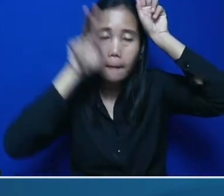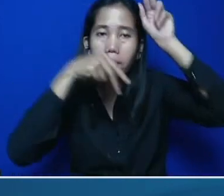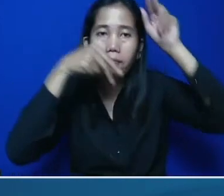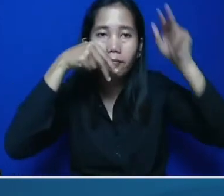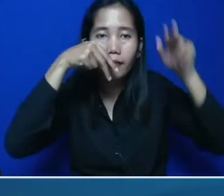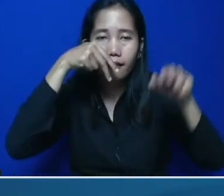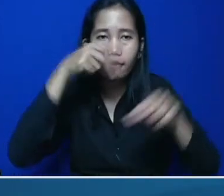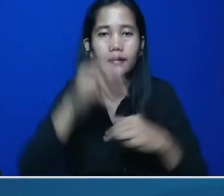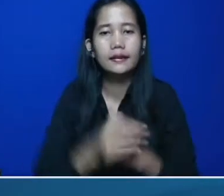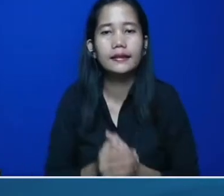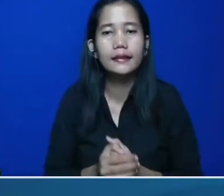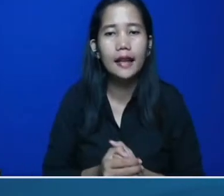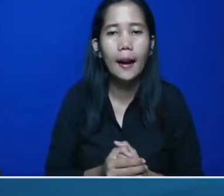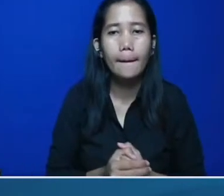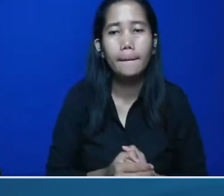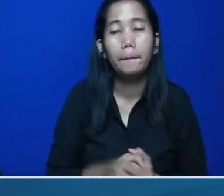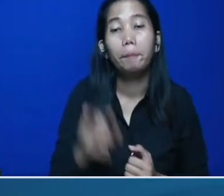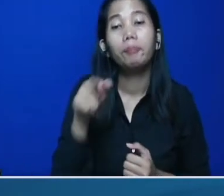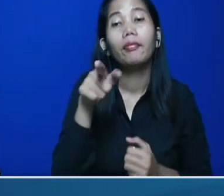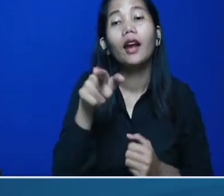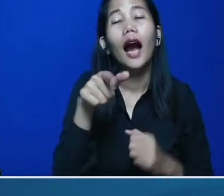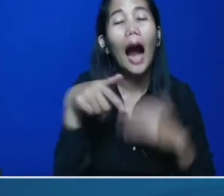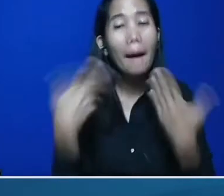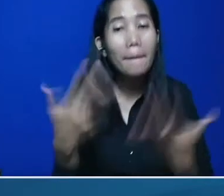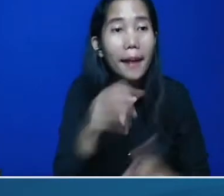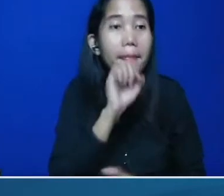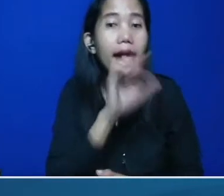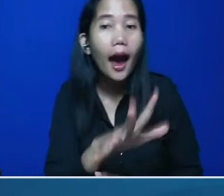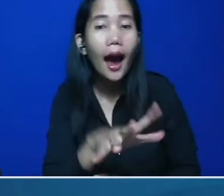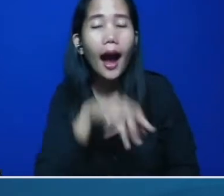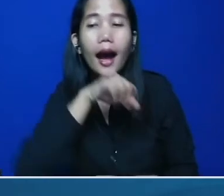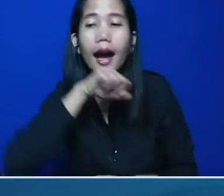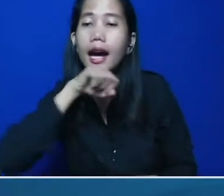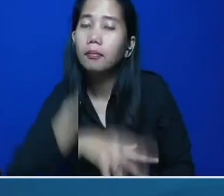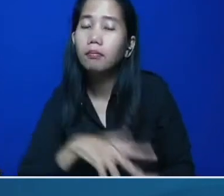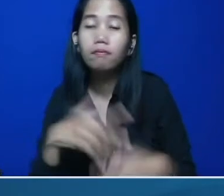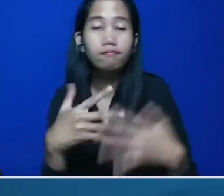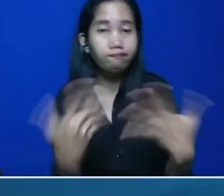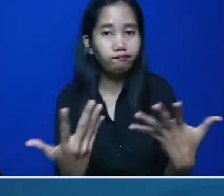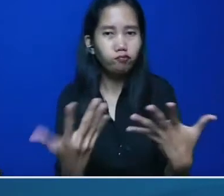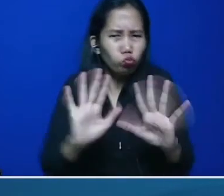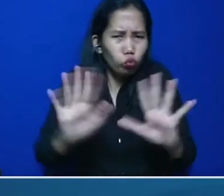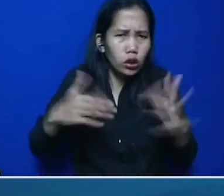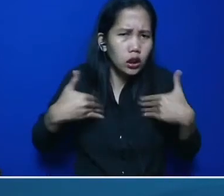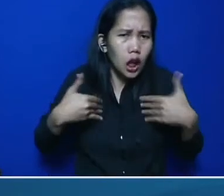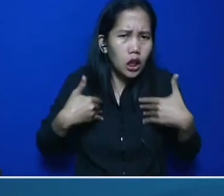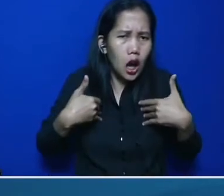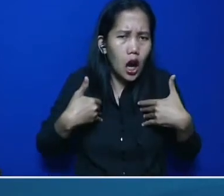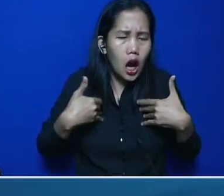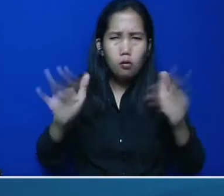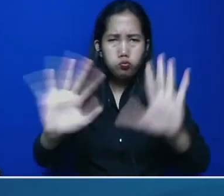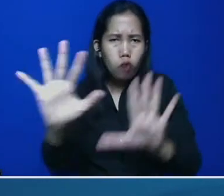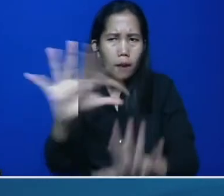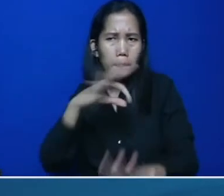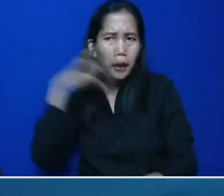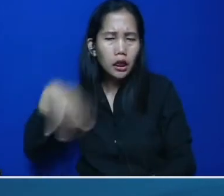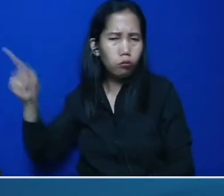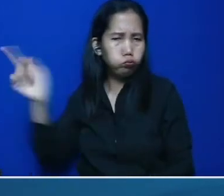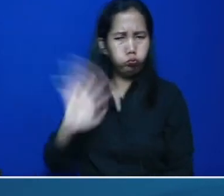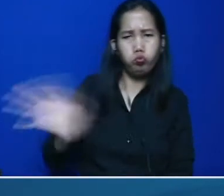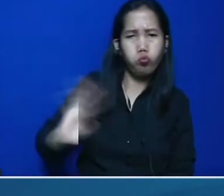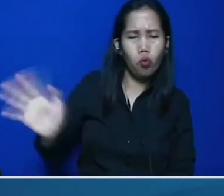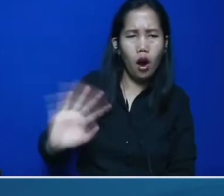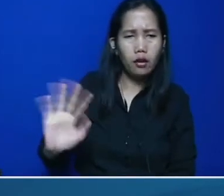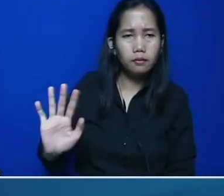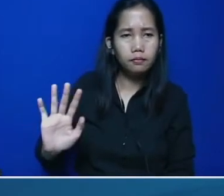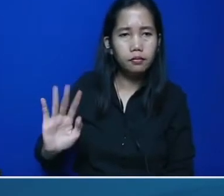bukan saya bukan pendeta tapi Alkitab yang katakan demikian juga